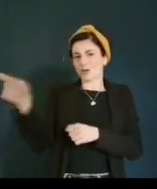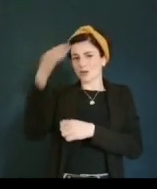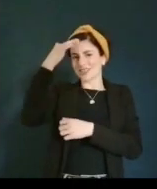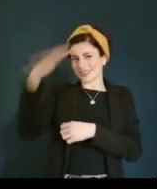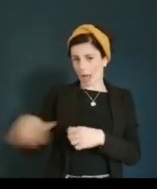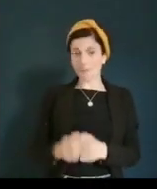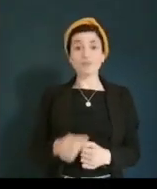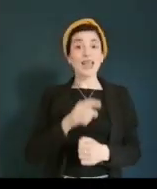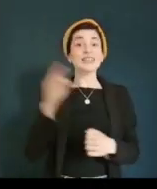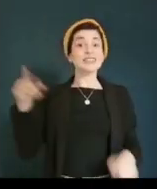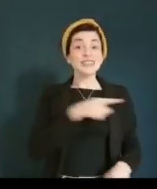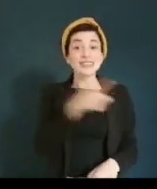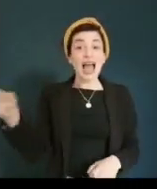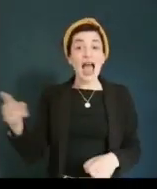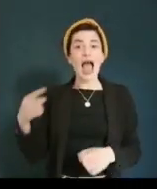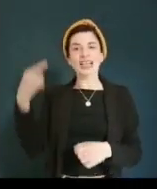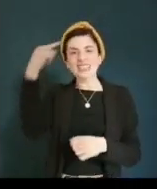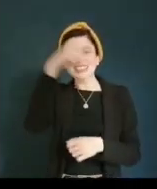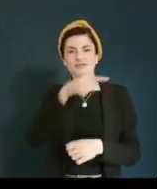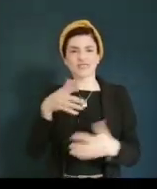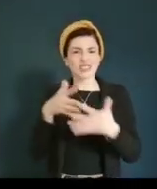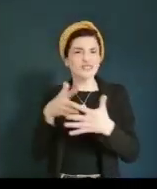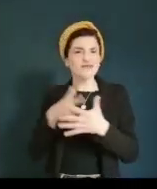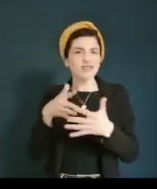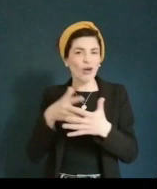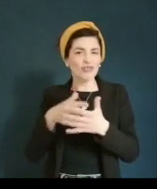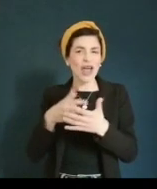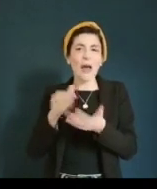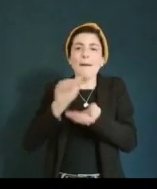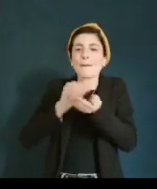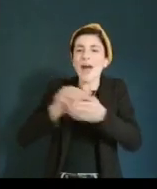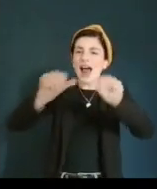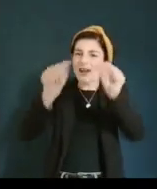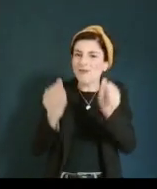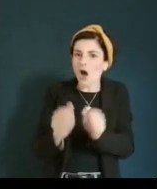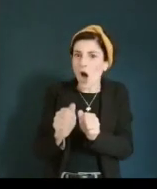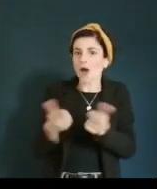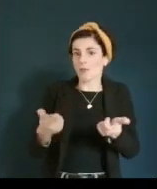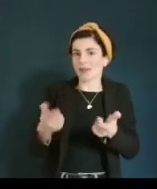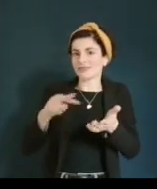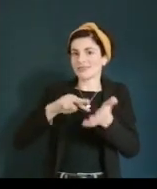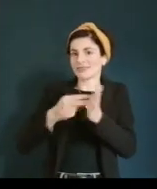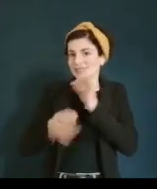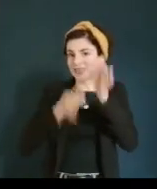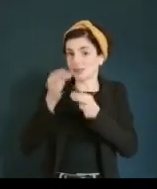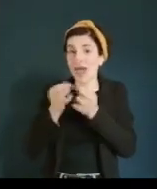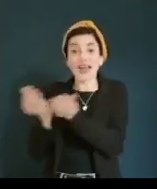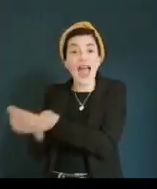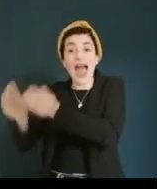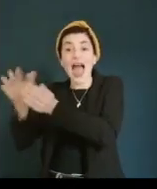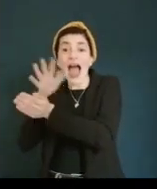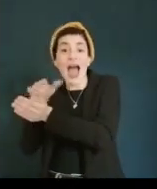sa già. Se doveste avere un pochino di difficoltà a dare la forma al vostro pane, vi insegno un trucchetto: